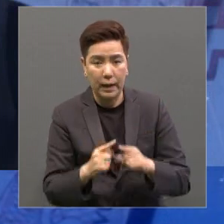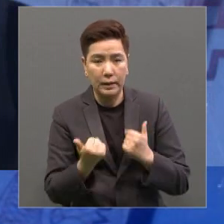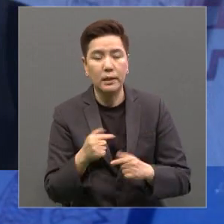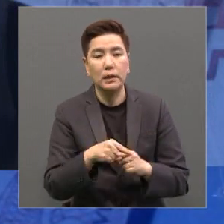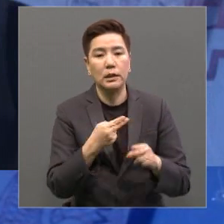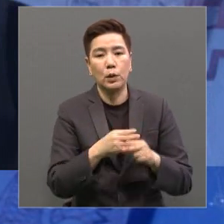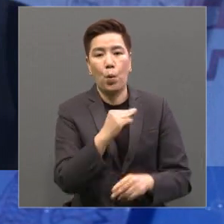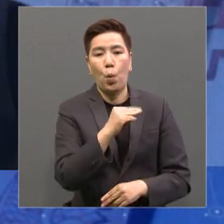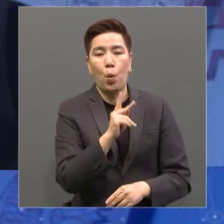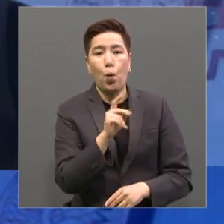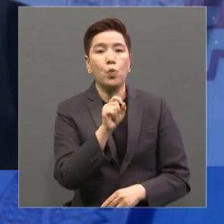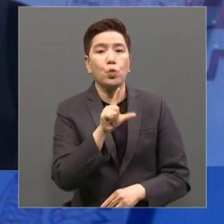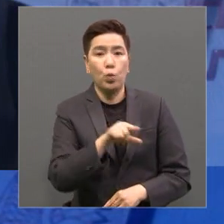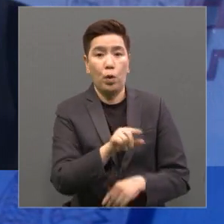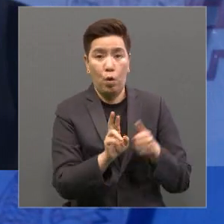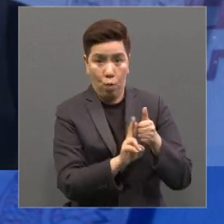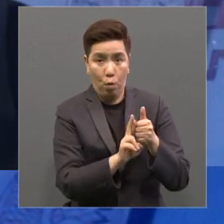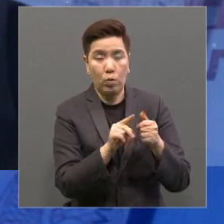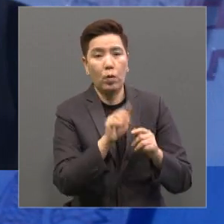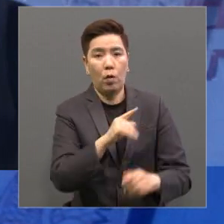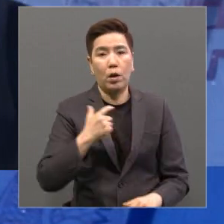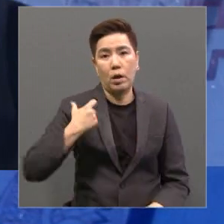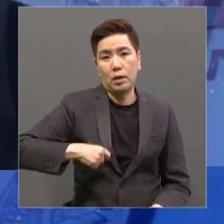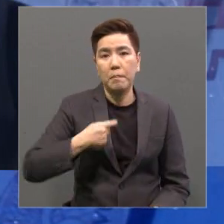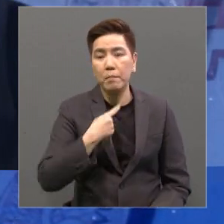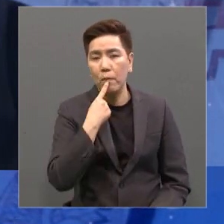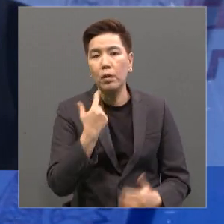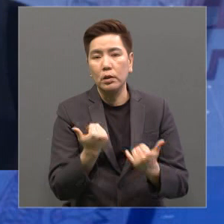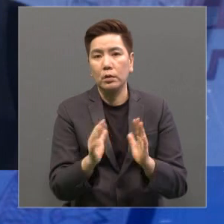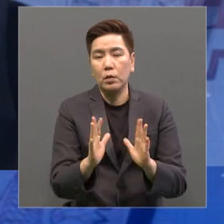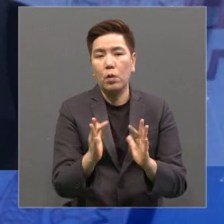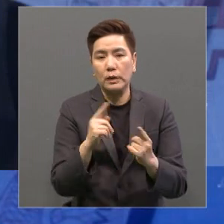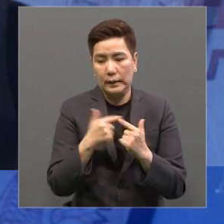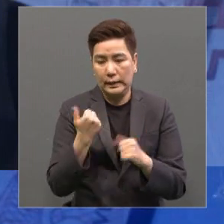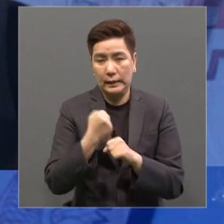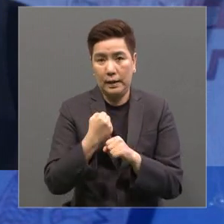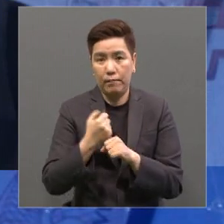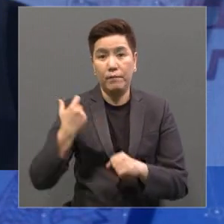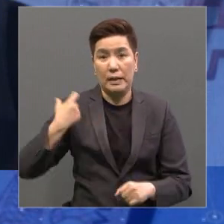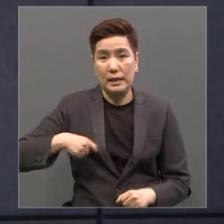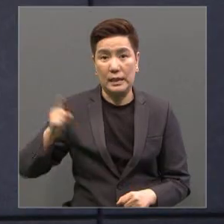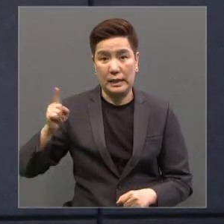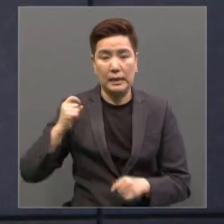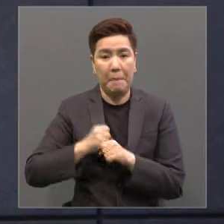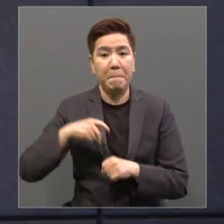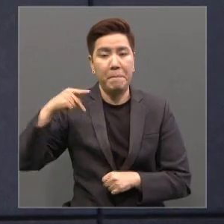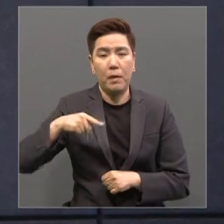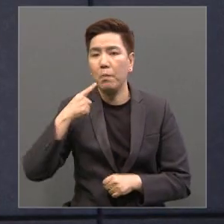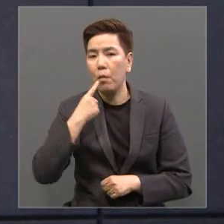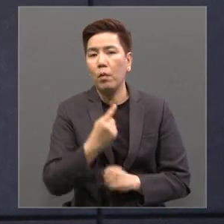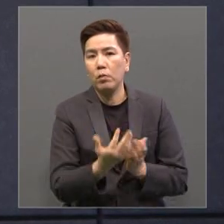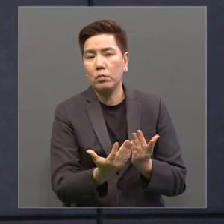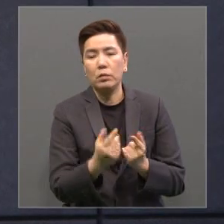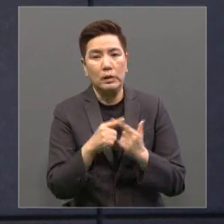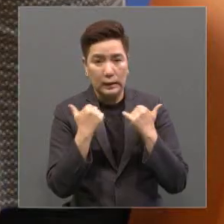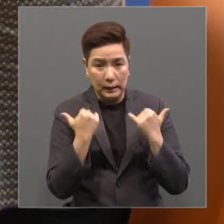คุณโกศลวัดอินทุจันยงรองโฆษกสำนักงานอัยการสูงสุดเผยว่าอธิบดีอัยการสำนักงานคดีพิเศษแจ้งมา